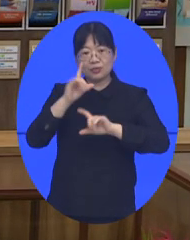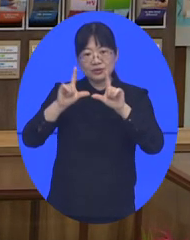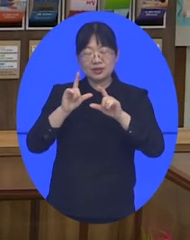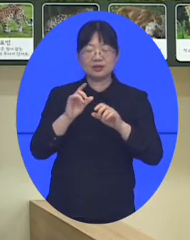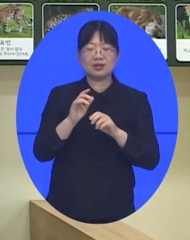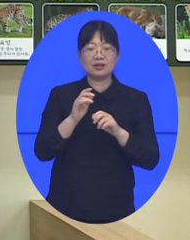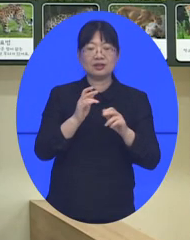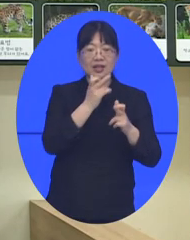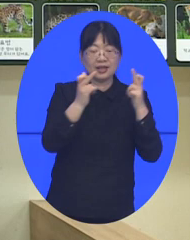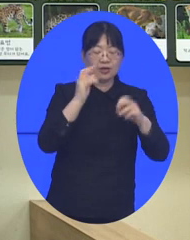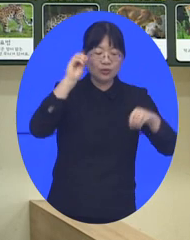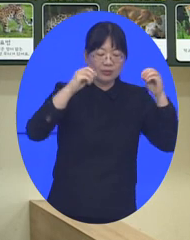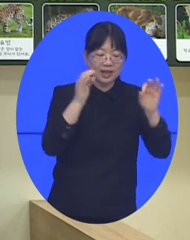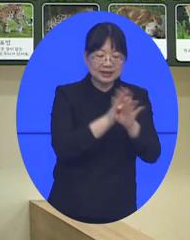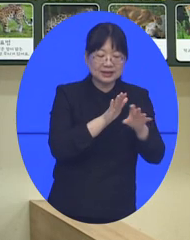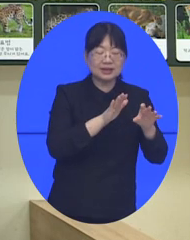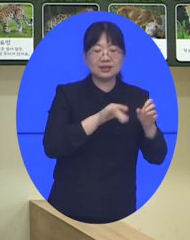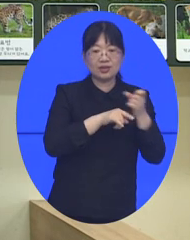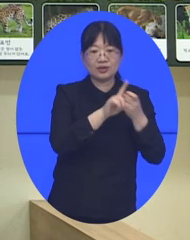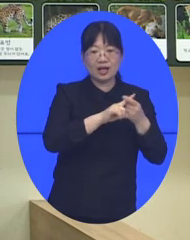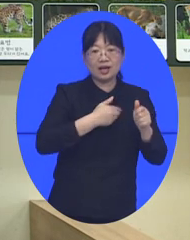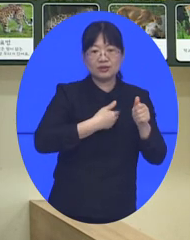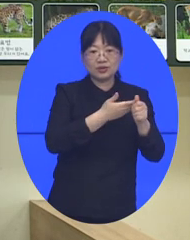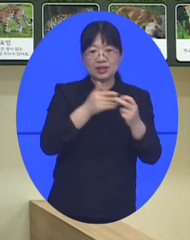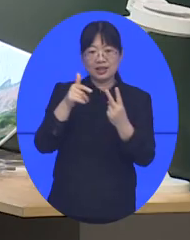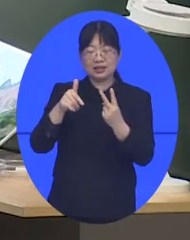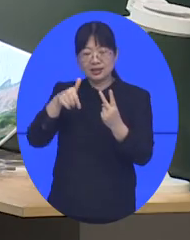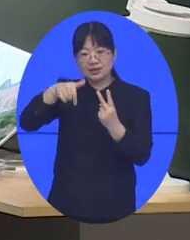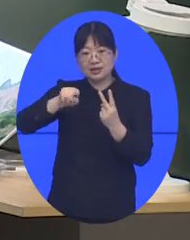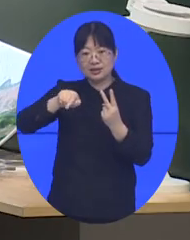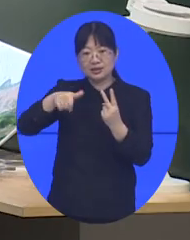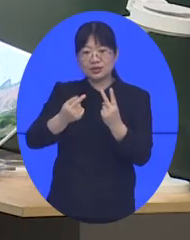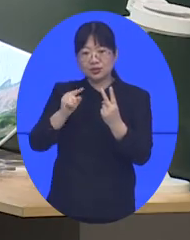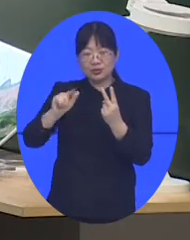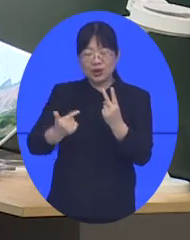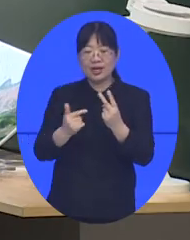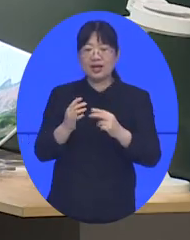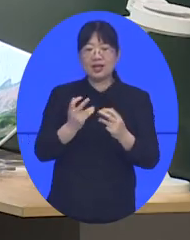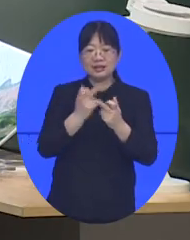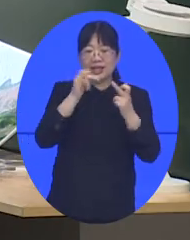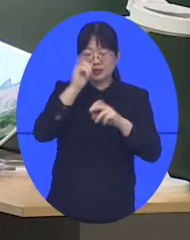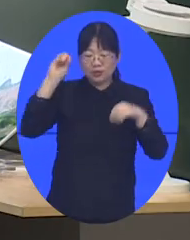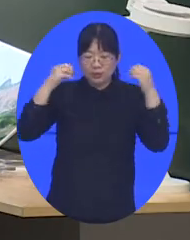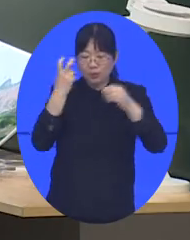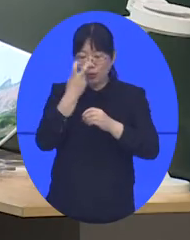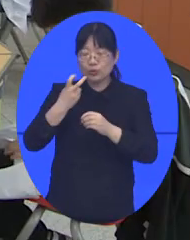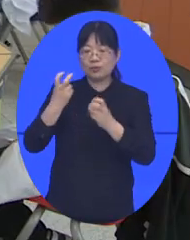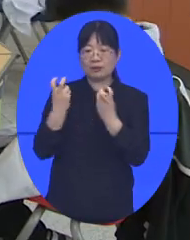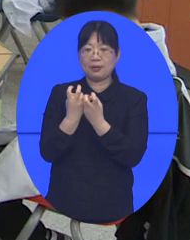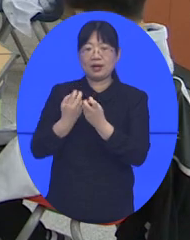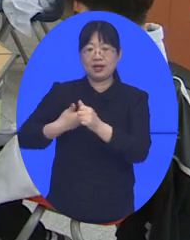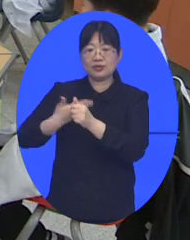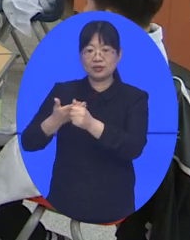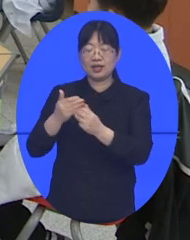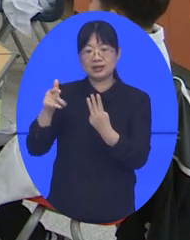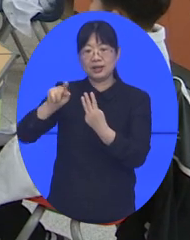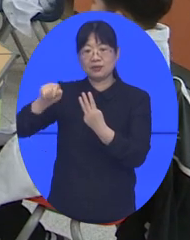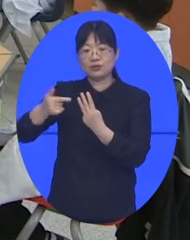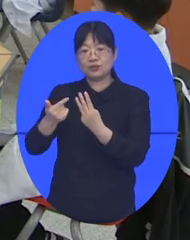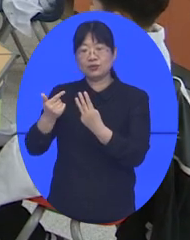대해 설명하고 이관에서는 아이들이 실천할 수 있는 야생동물 보전 방법에 대해 알아봅니다 3관에서는